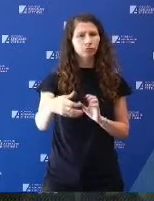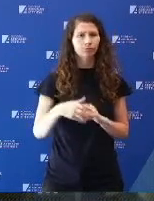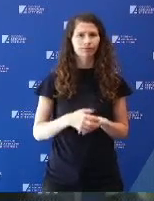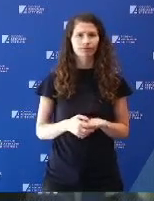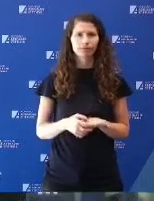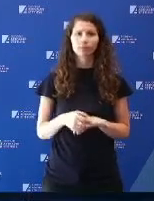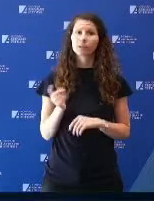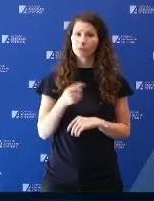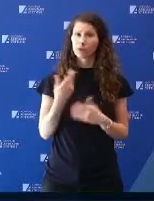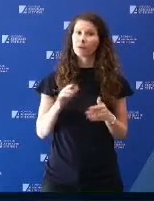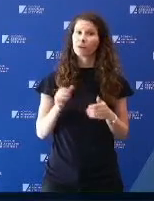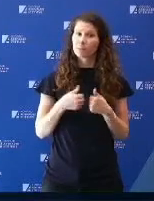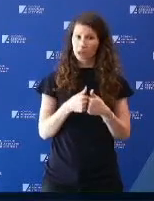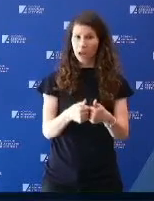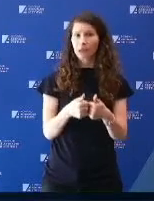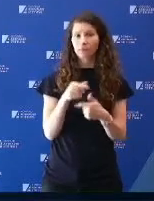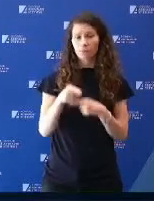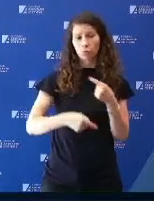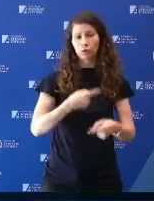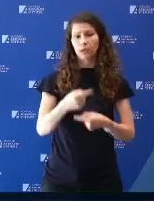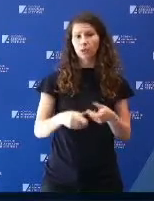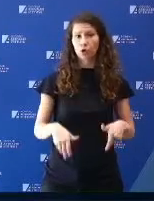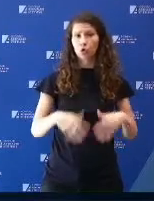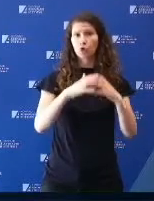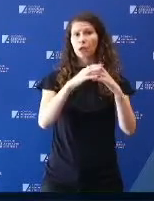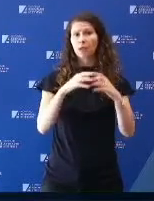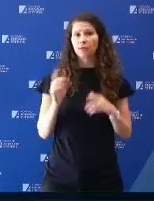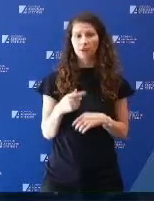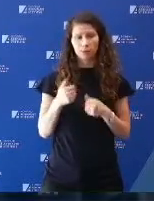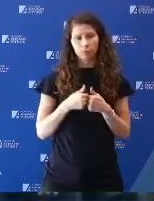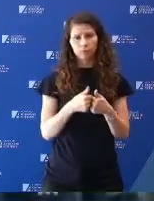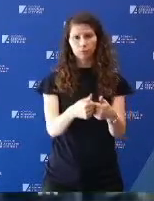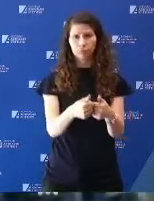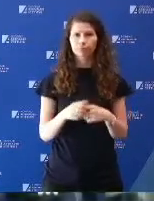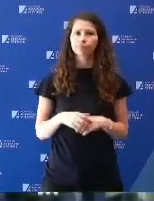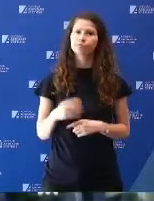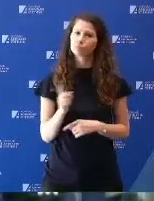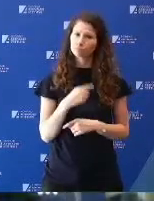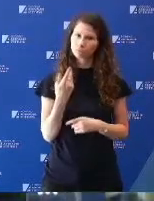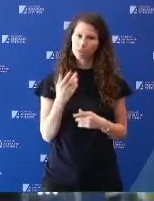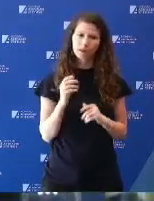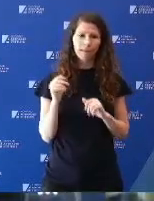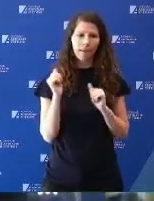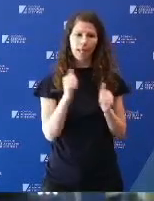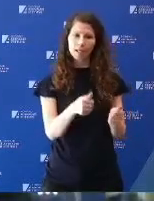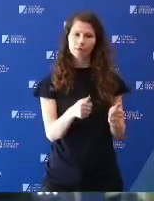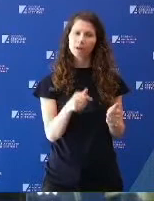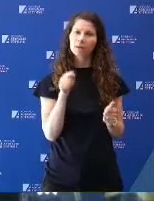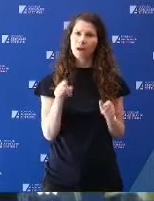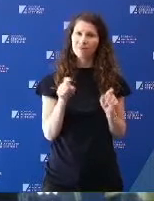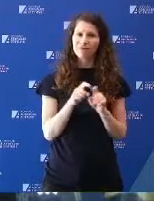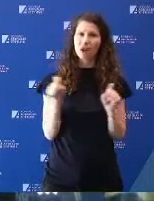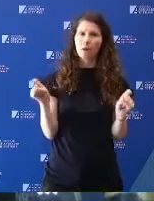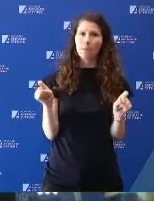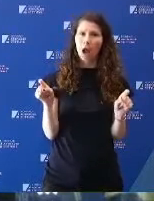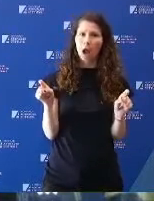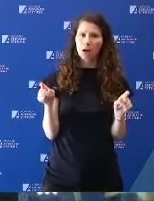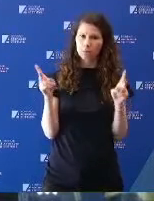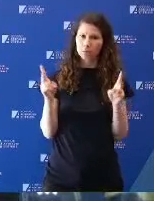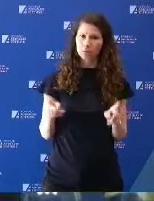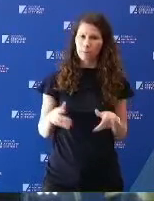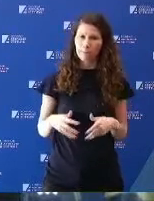auch begleitet, dieser Gründung und haben geholfen, dass, sage ich mal, die Firma so aufgesetzt ist